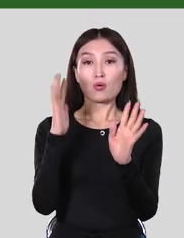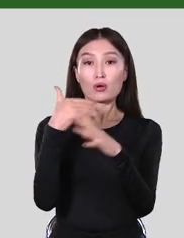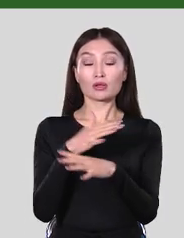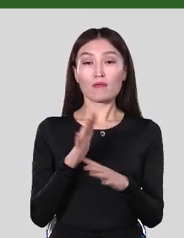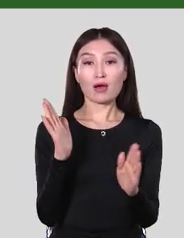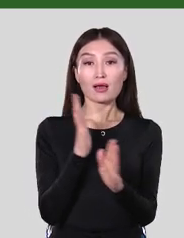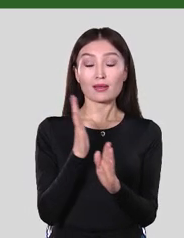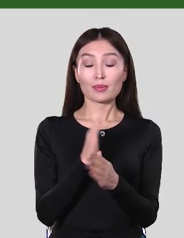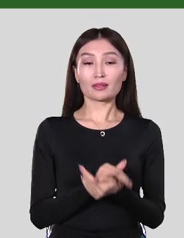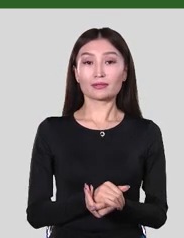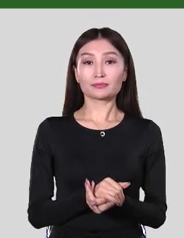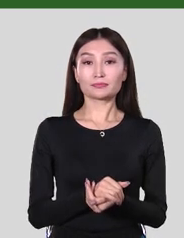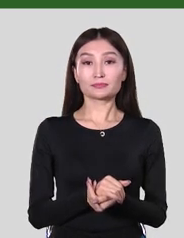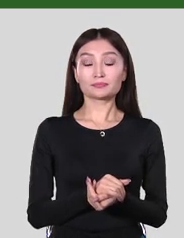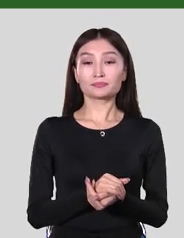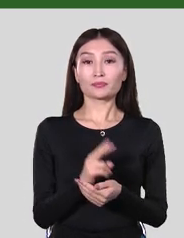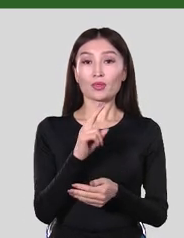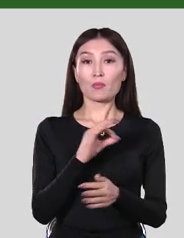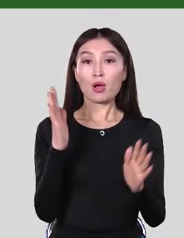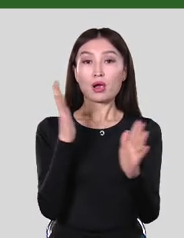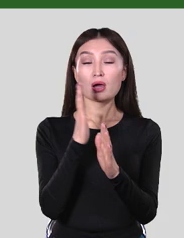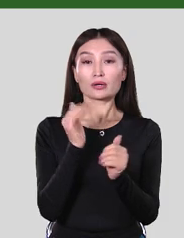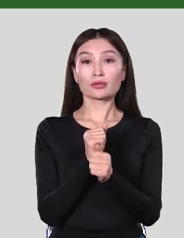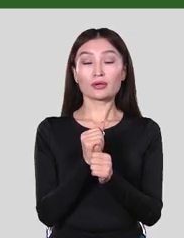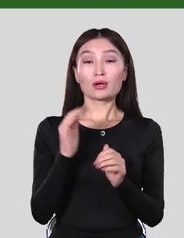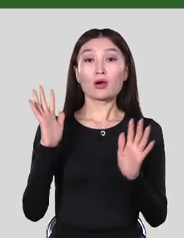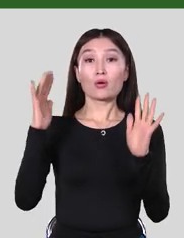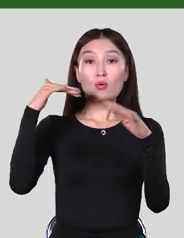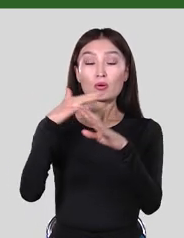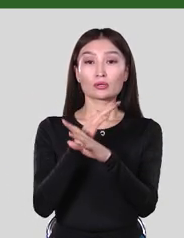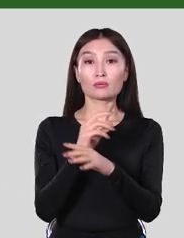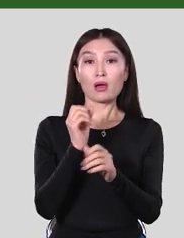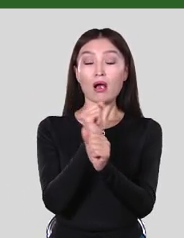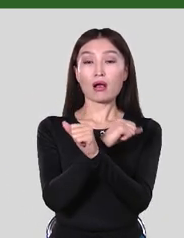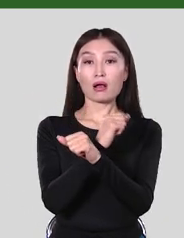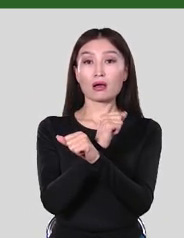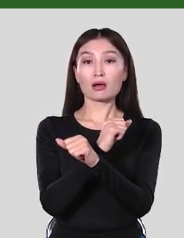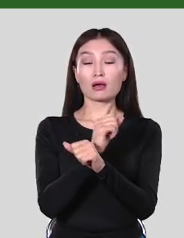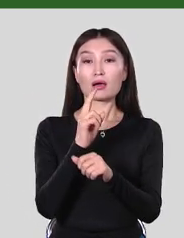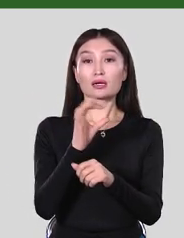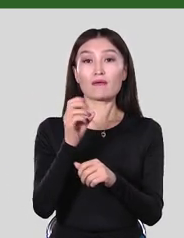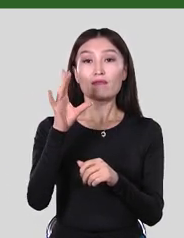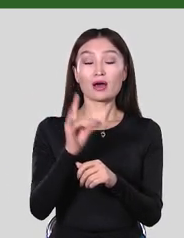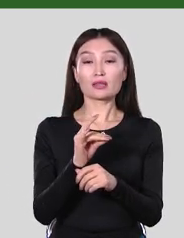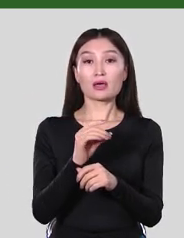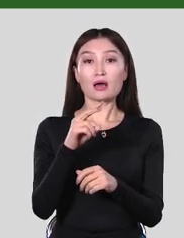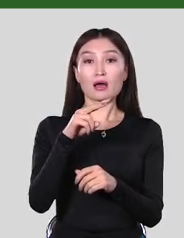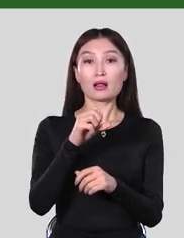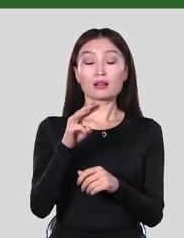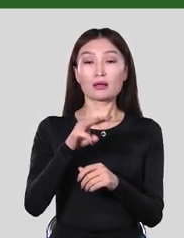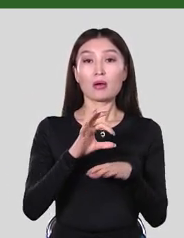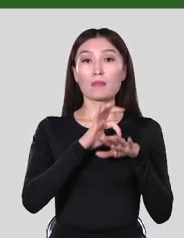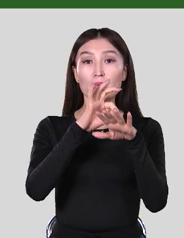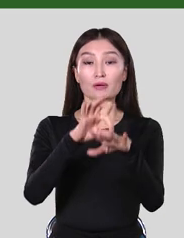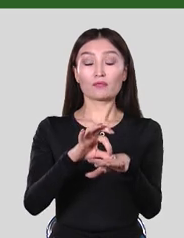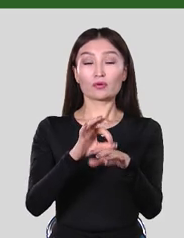климата. По горным тропам и дорогам караваны лам перевозят людей и грузы. Хотя